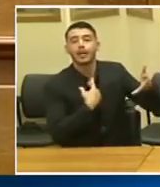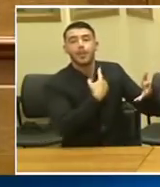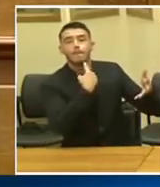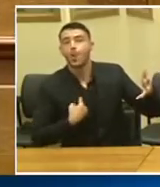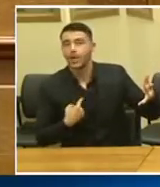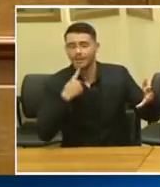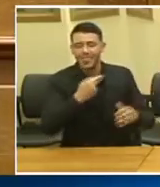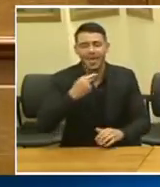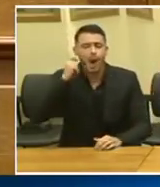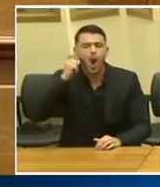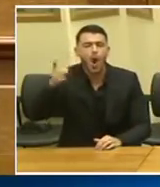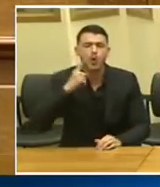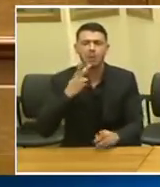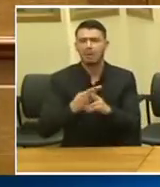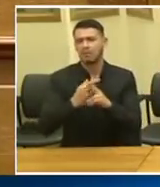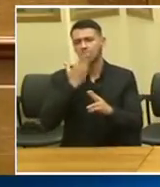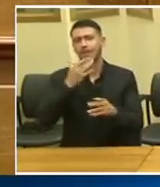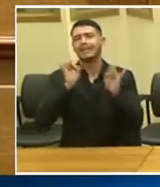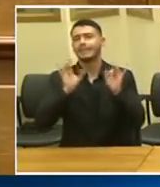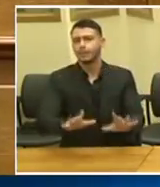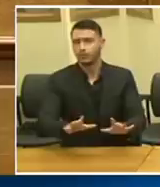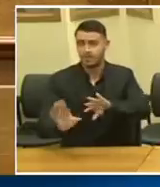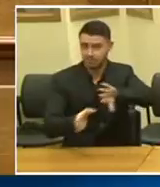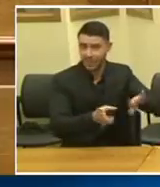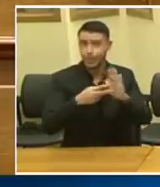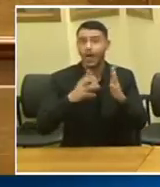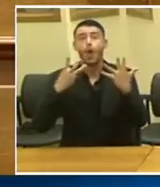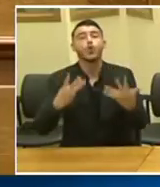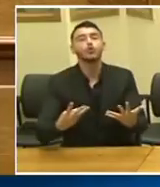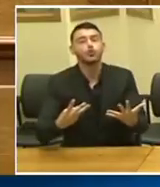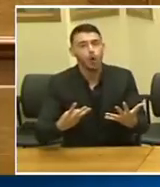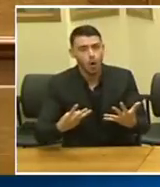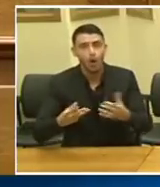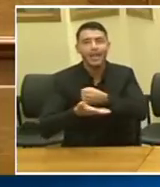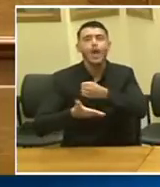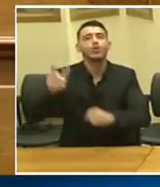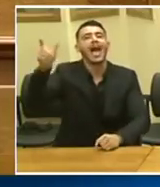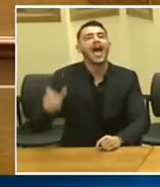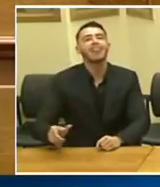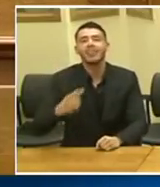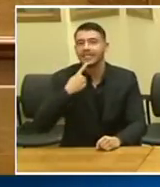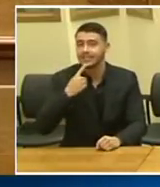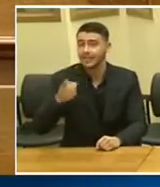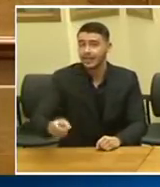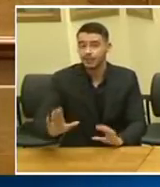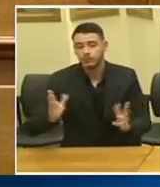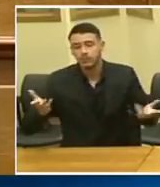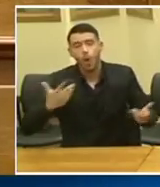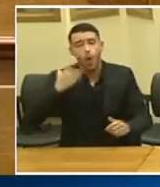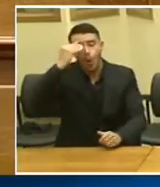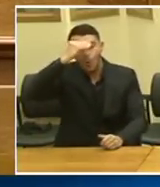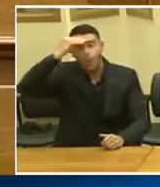θεωρεί σημαντικό. 2008, Άδωνης Γεωργιάδης, απίστευτη κολοτούμπα του Κώστα Καραμαλή,